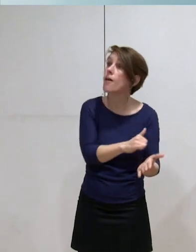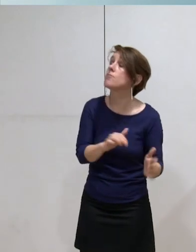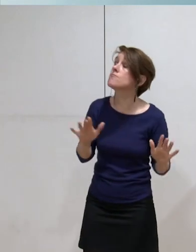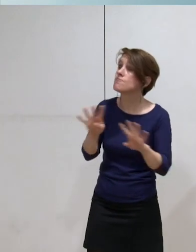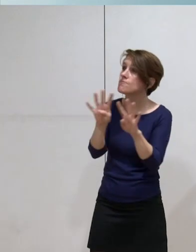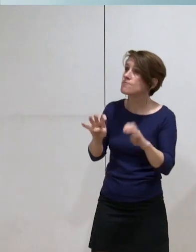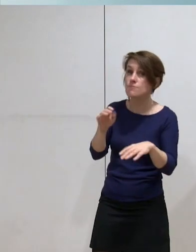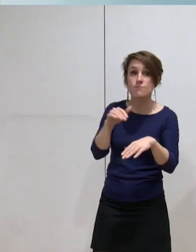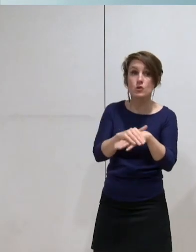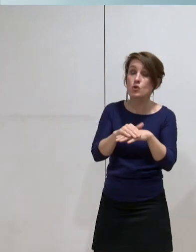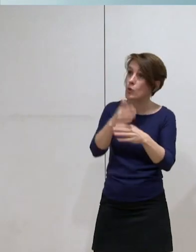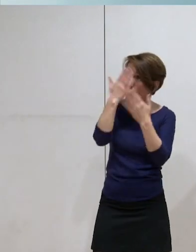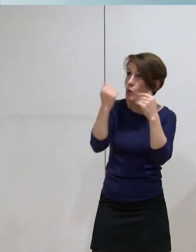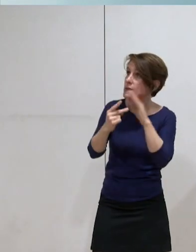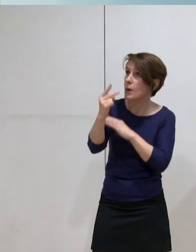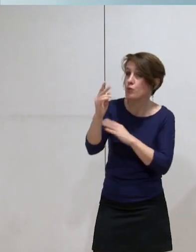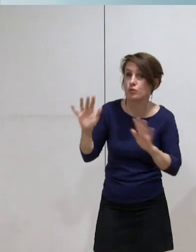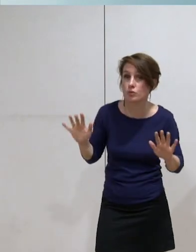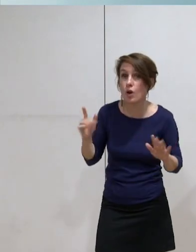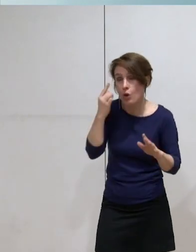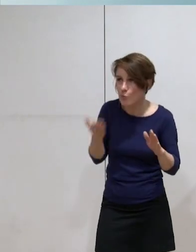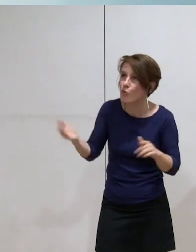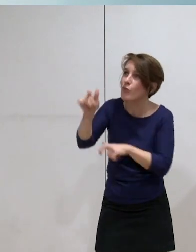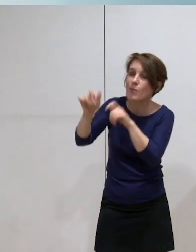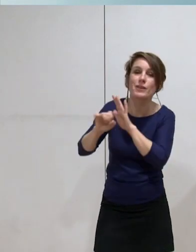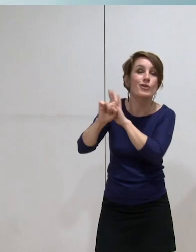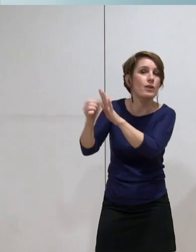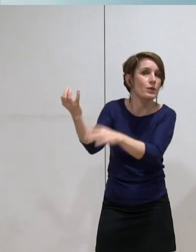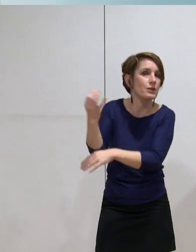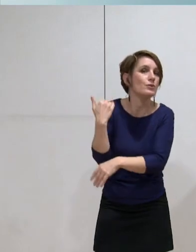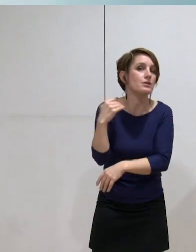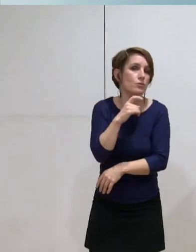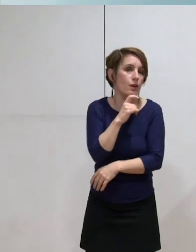ce soir en tout cas pour ceux qui se sont exprimés à cette